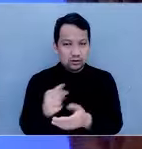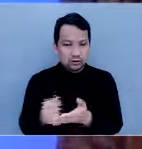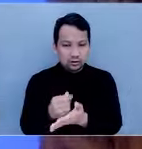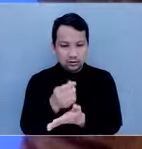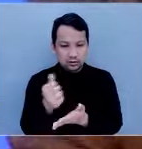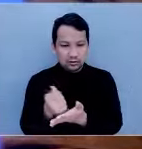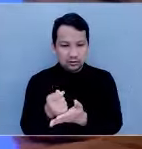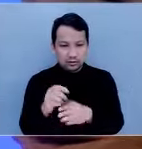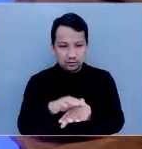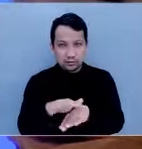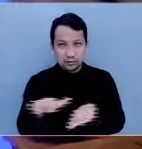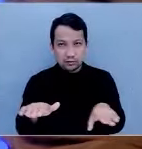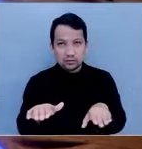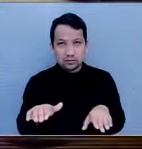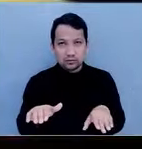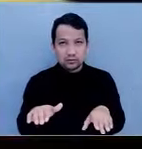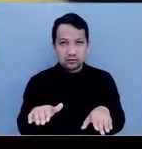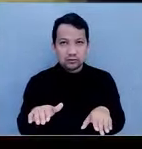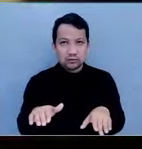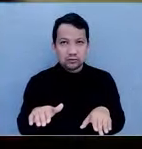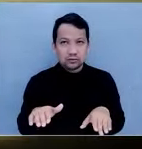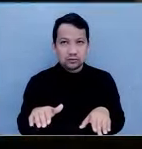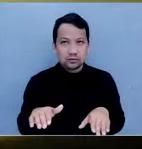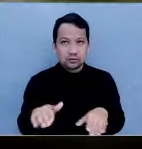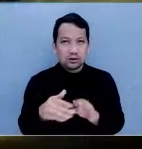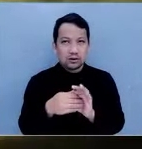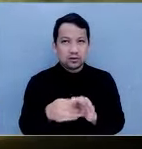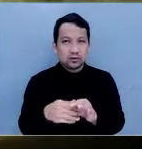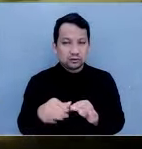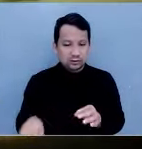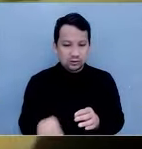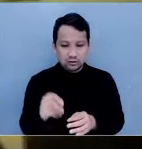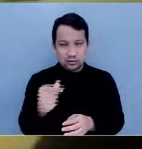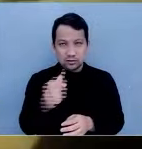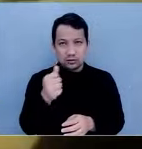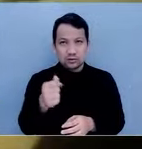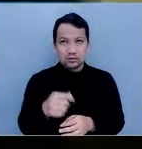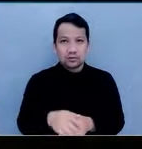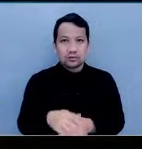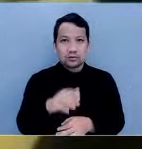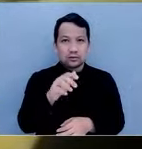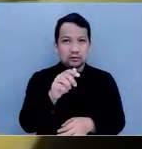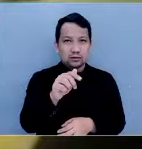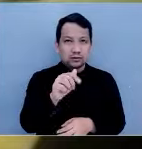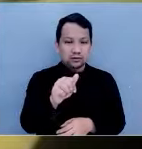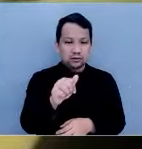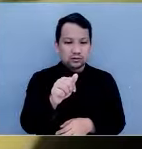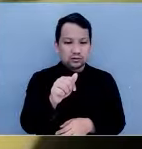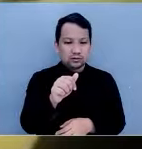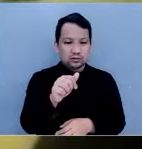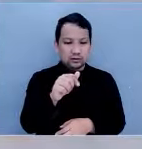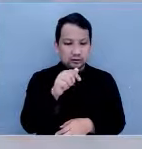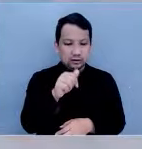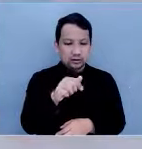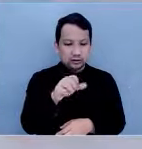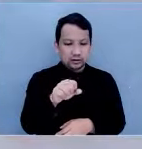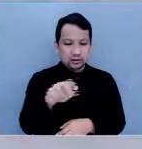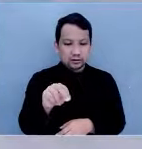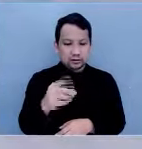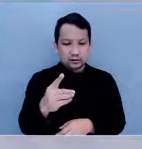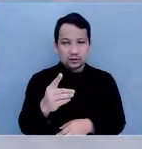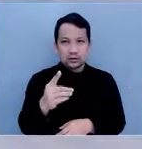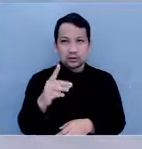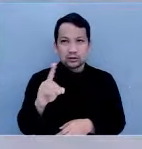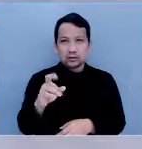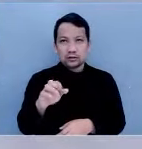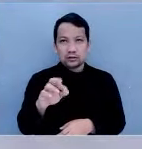pag ginamit mo yung maalikabo. Pino ba? So, eto, anong buhangin ito? Bali, sand desert po. Sand desert. Yeah. Yeah.